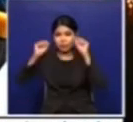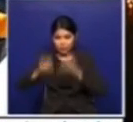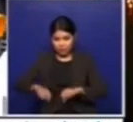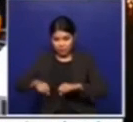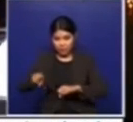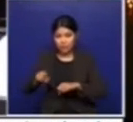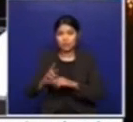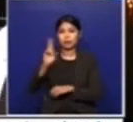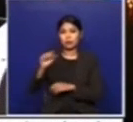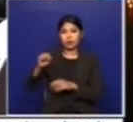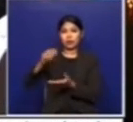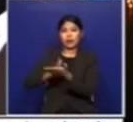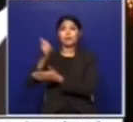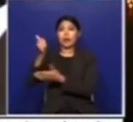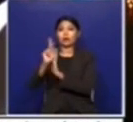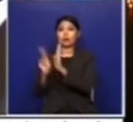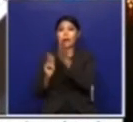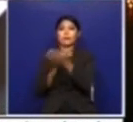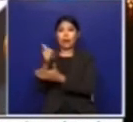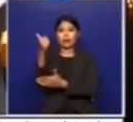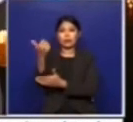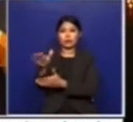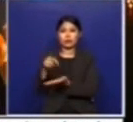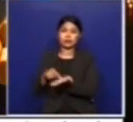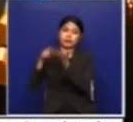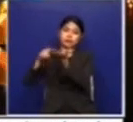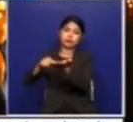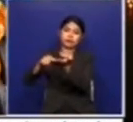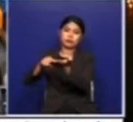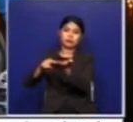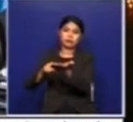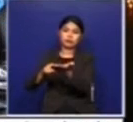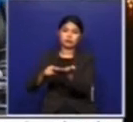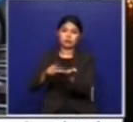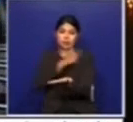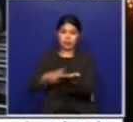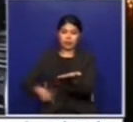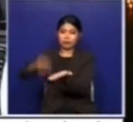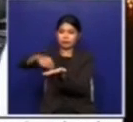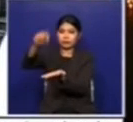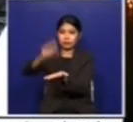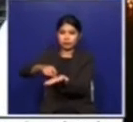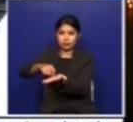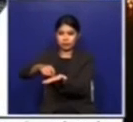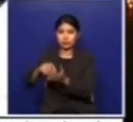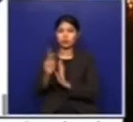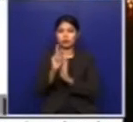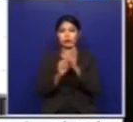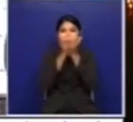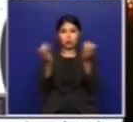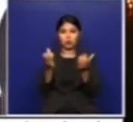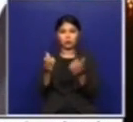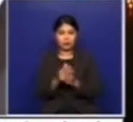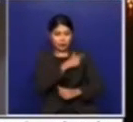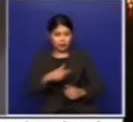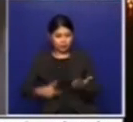ได้ให้ความเห็นชอบแล้วนั้นขึ้นทูลเกล้าทูลกระหม่อมถวายซึ่งตามรัฐธรรมนูญทรงมีเวลาในการพิจารณ